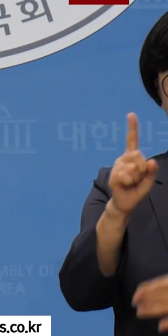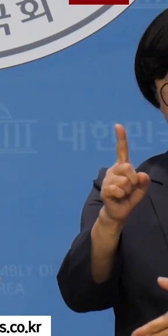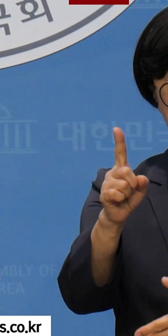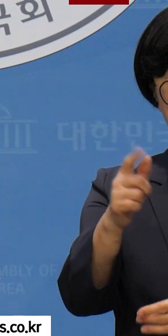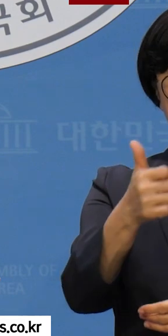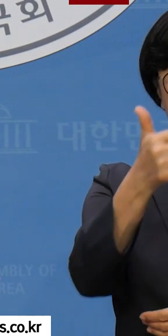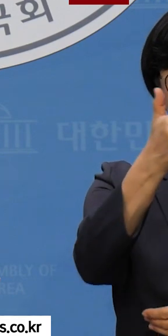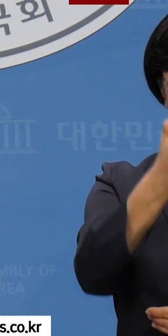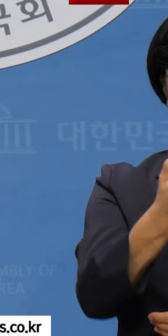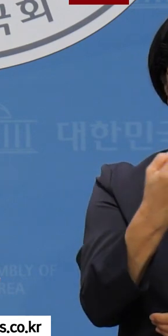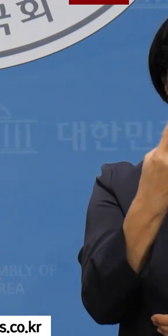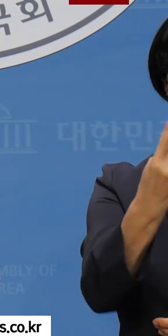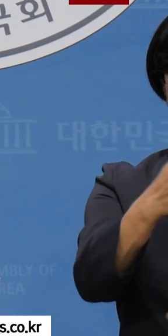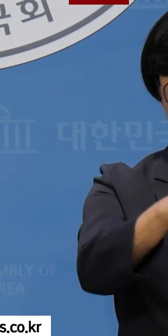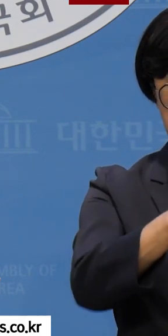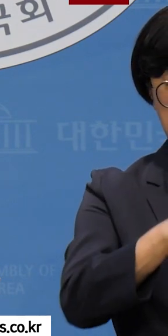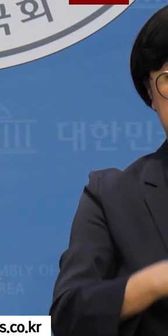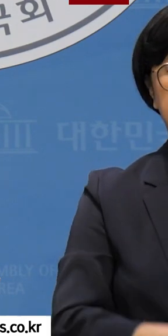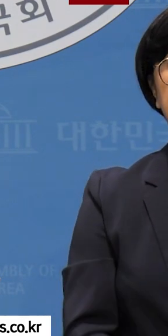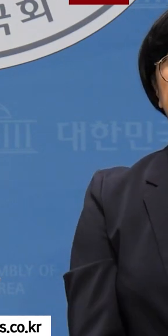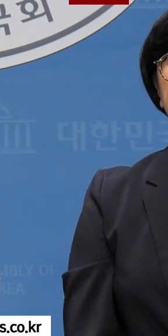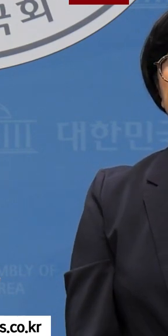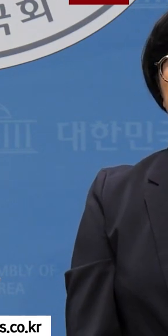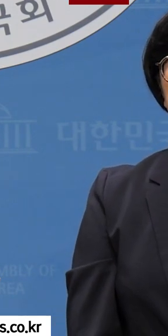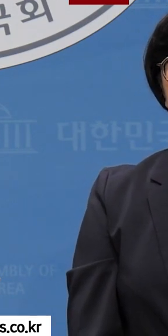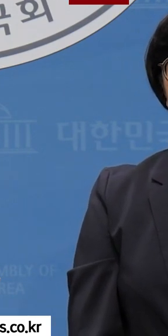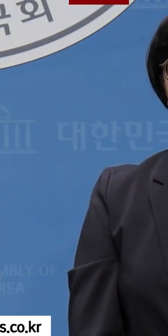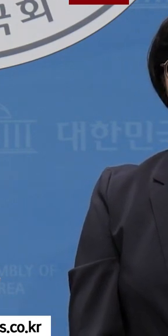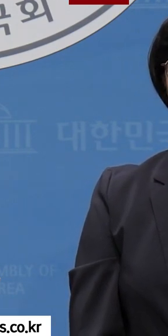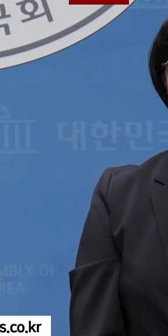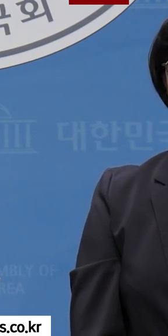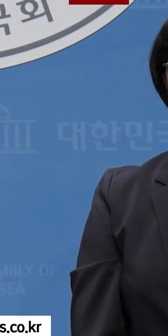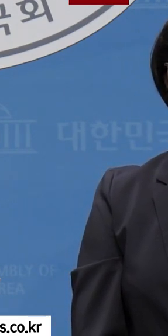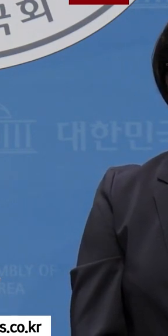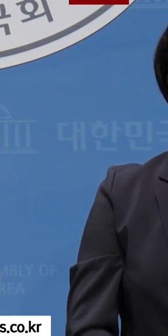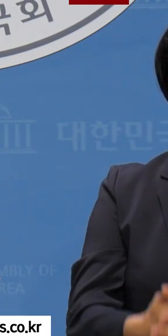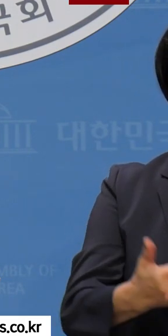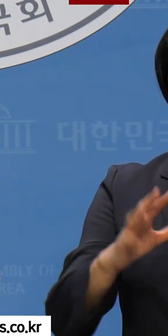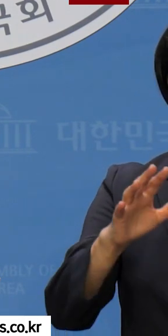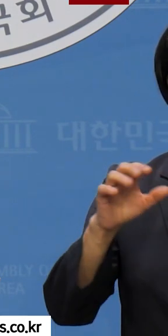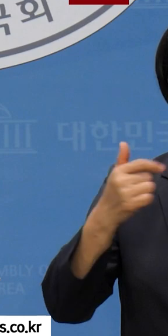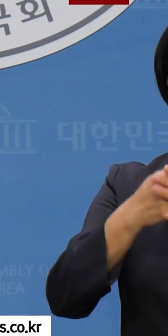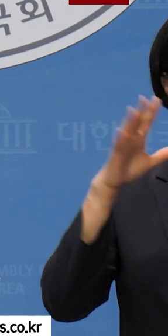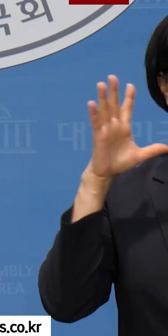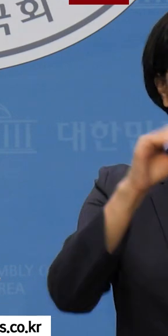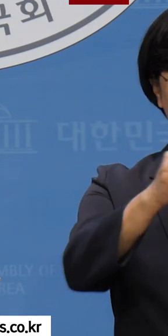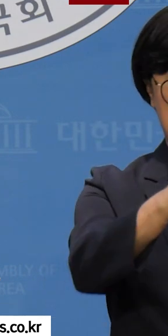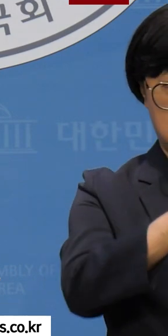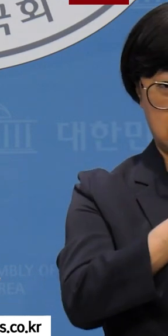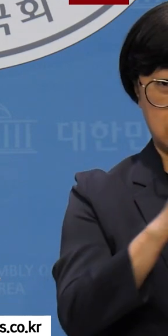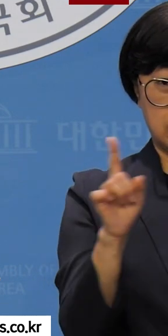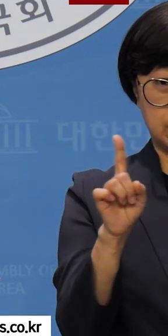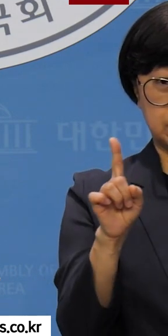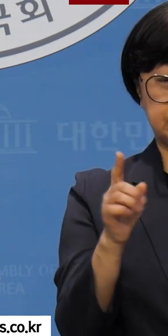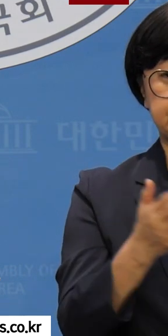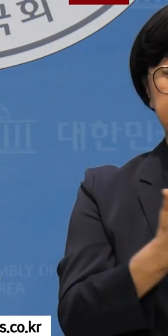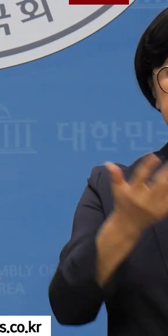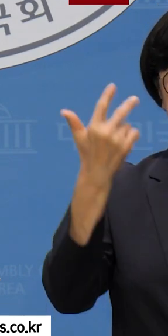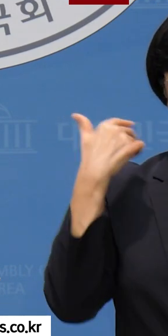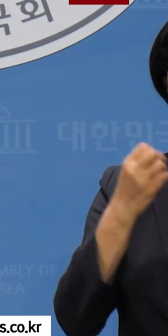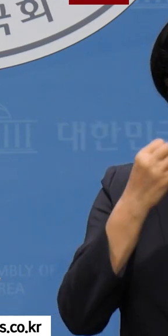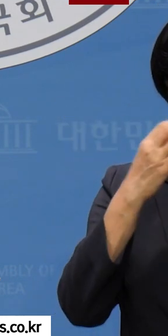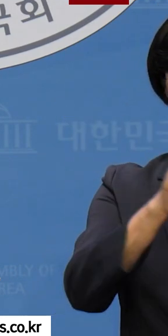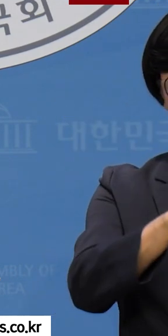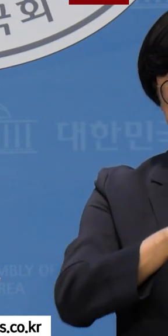총 52건의 의안이 접수되었습니다. 지난주 국민동의청원 현황입니다. 지난주